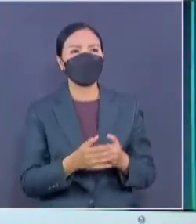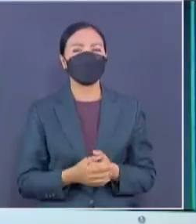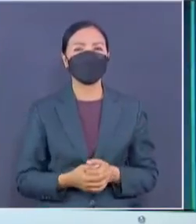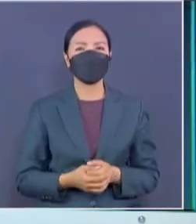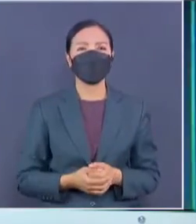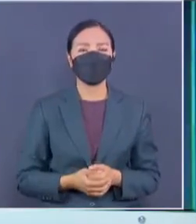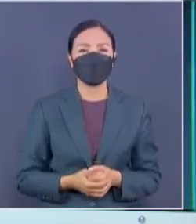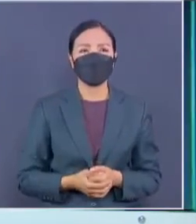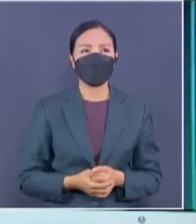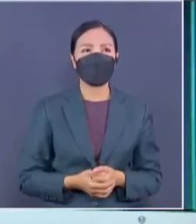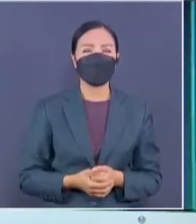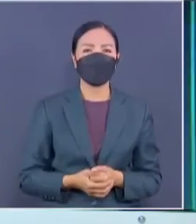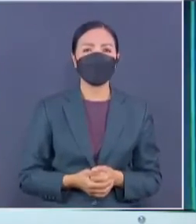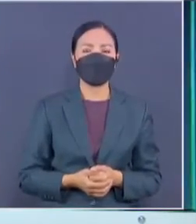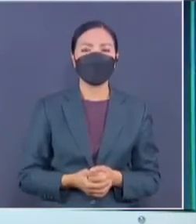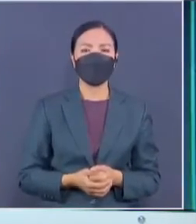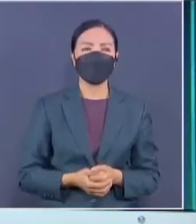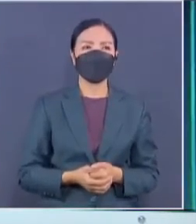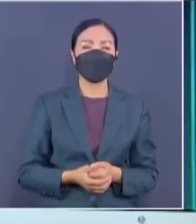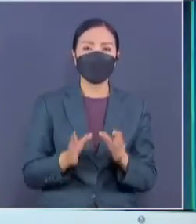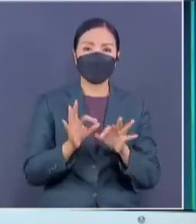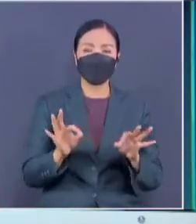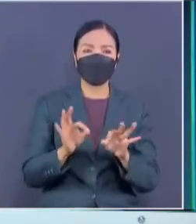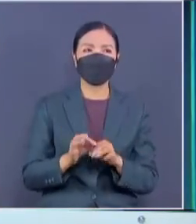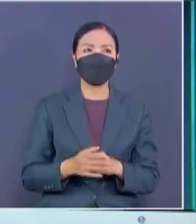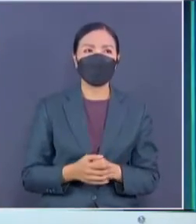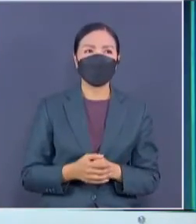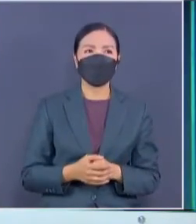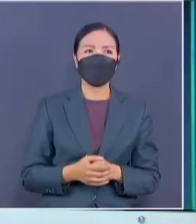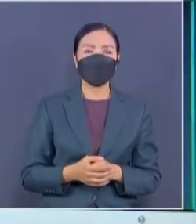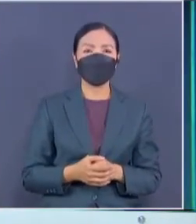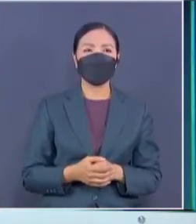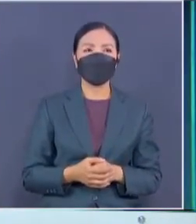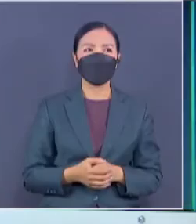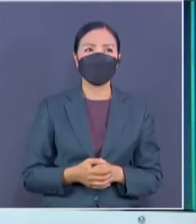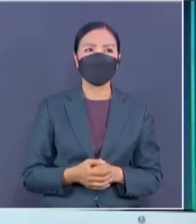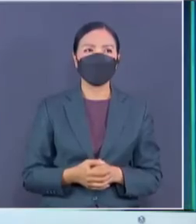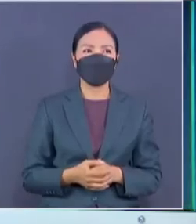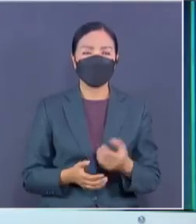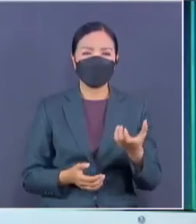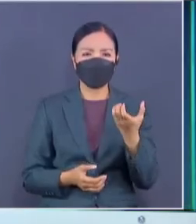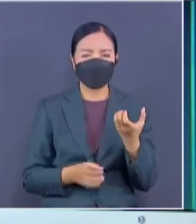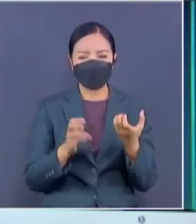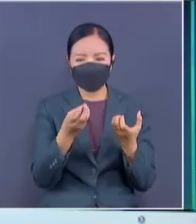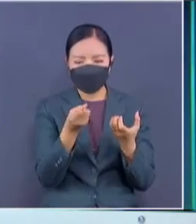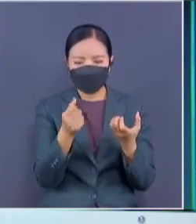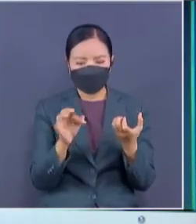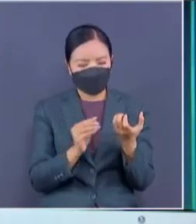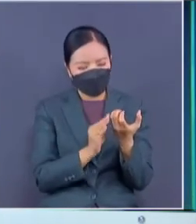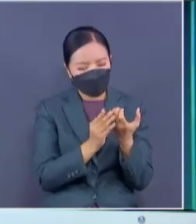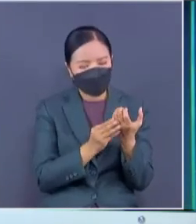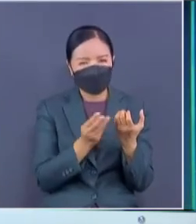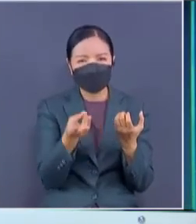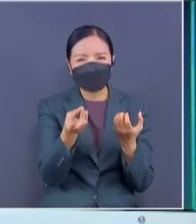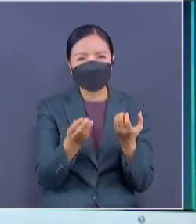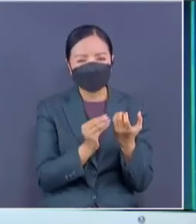สไม่ได้ไงก็เลยเอาทำให้เรียบร้อยแต่ที่สำคัญนะเจ้าที่ยังทิ้งคราบอะไรรู้ไหมเพื่อให้กลับมาที่อ่าวมาหยาจะมีเศษ